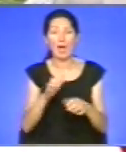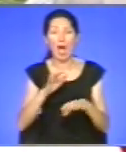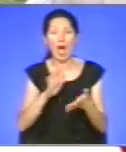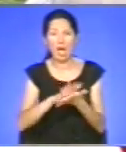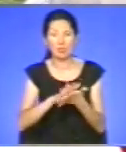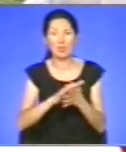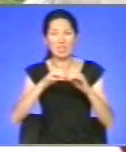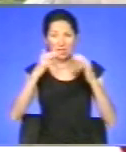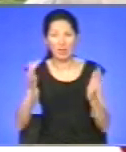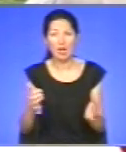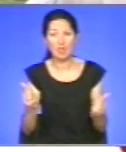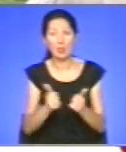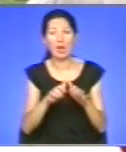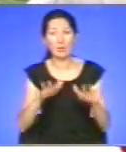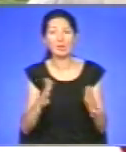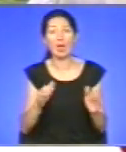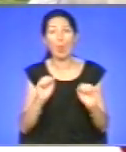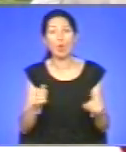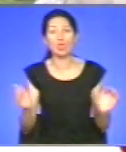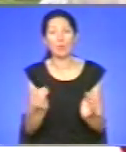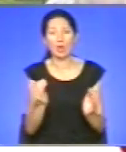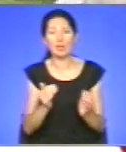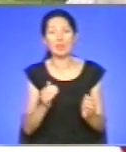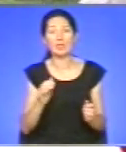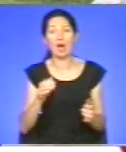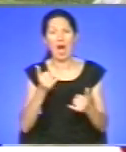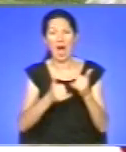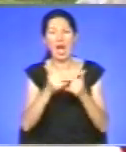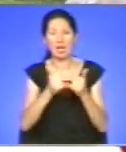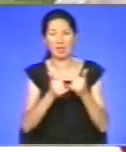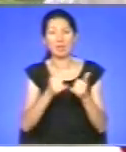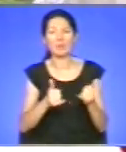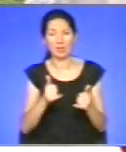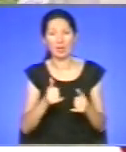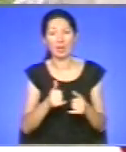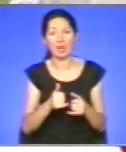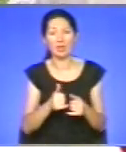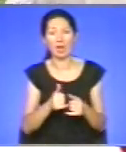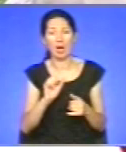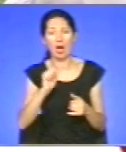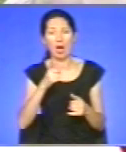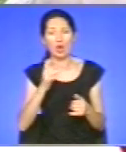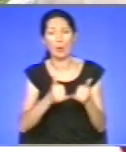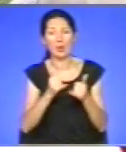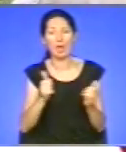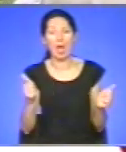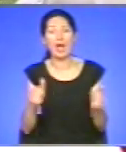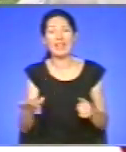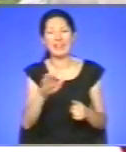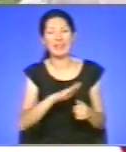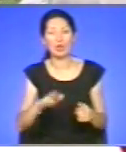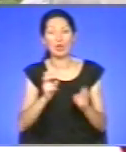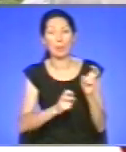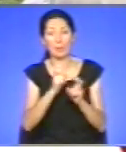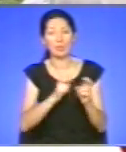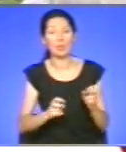біля місць, де можуть зберігатися агрохімікати, коло територій промислових підприємств і то,